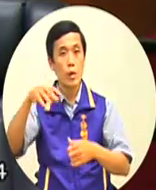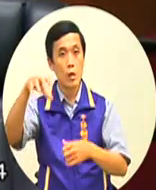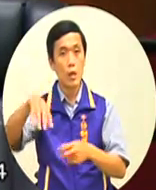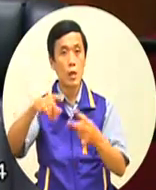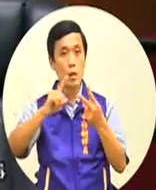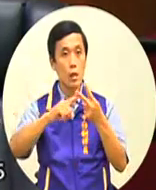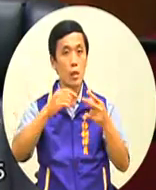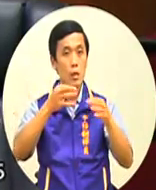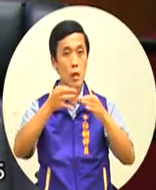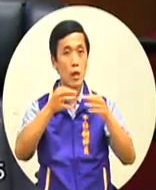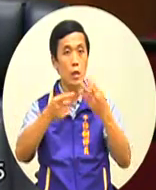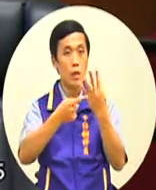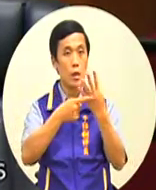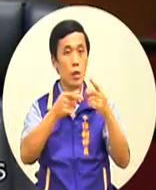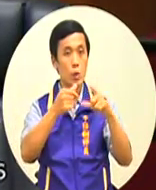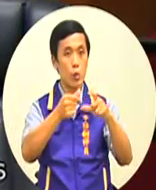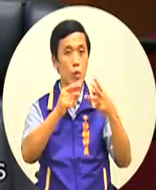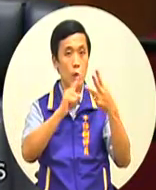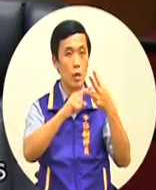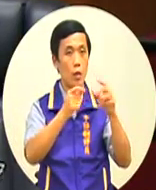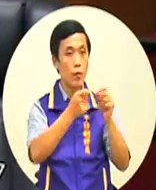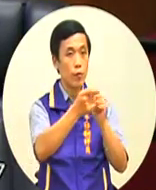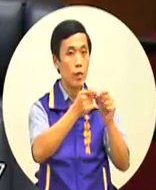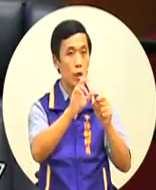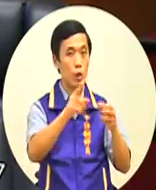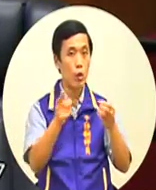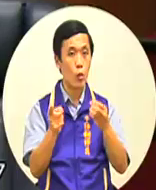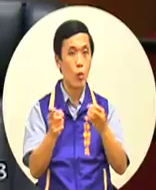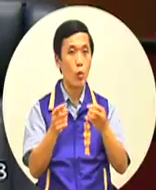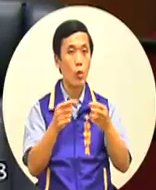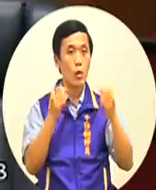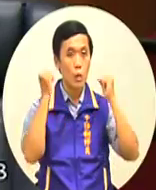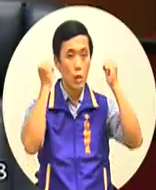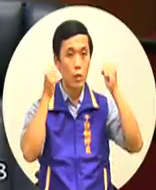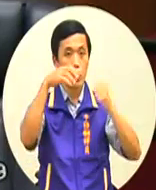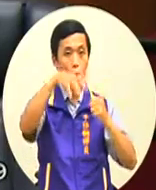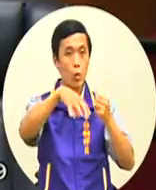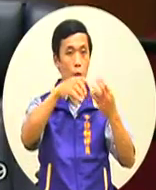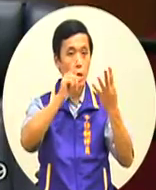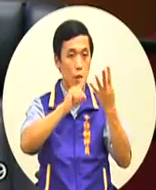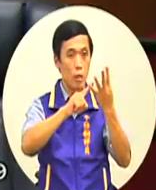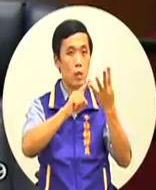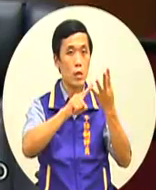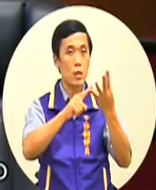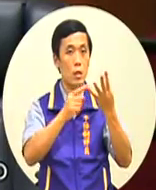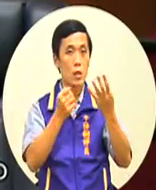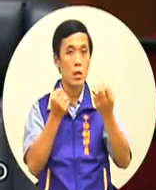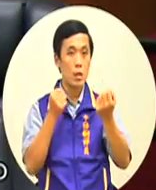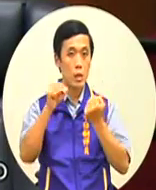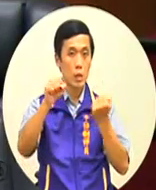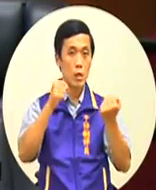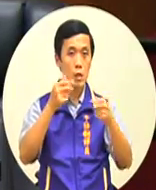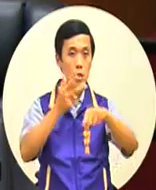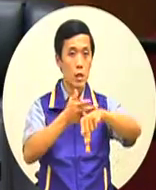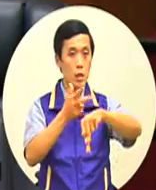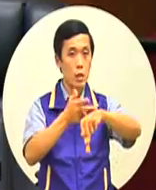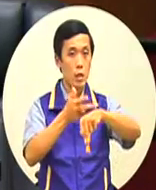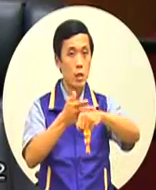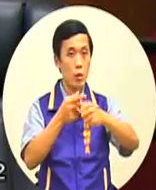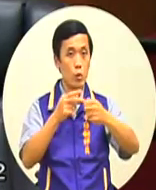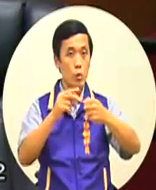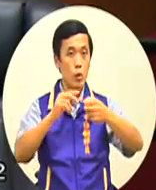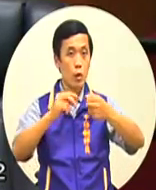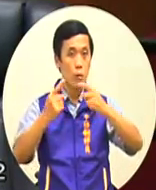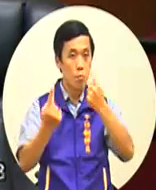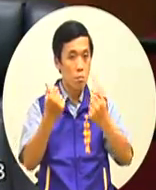区周边，还有体育馆，还有我们高雄市的聚集馆，原住民我们原高雄市我们原高